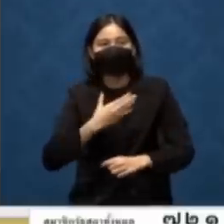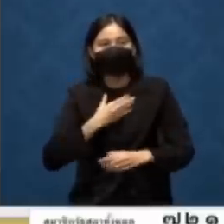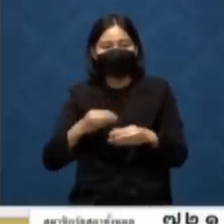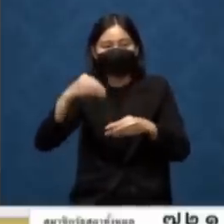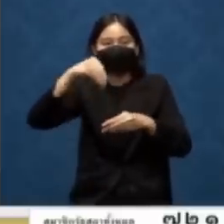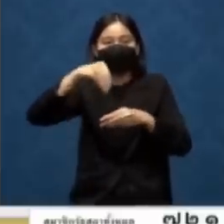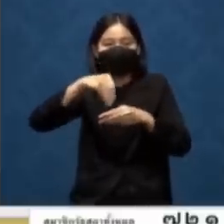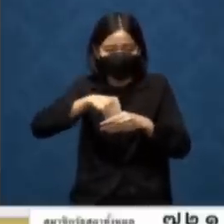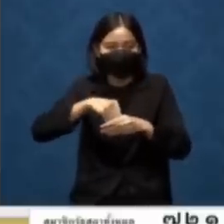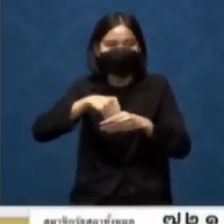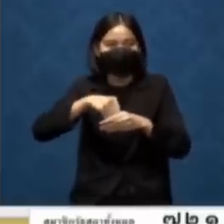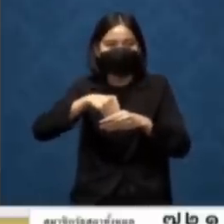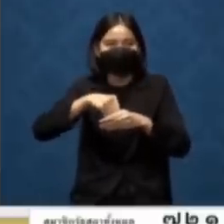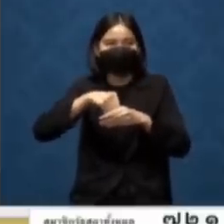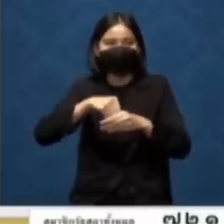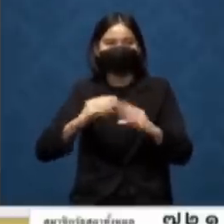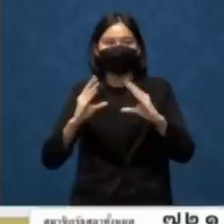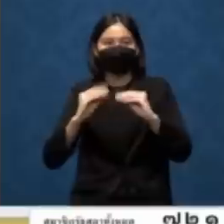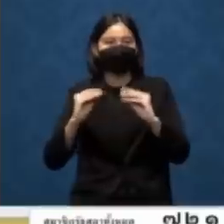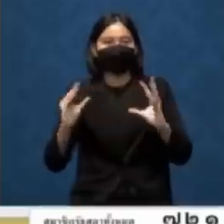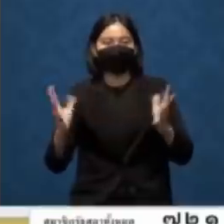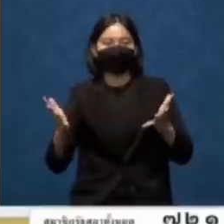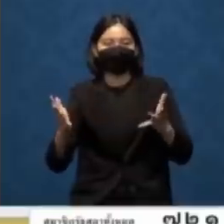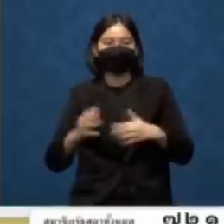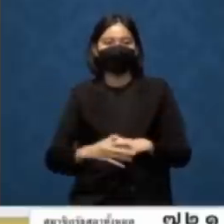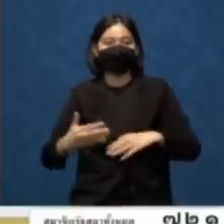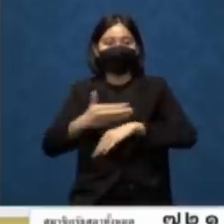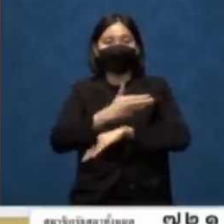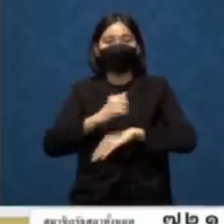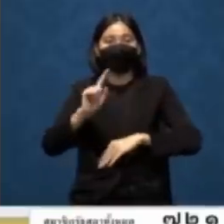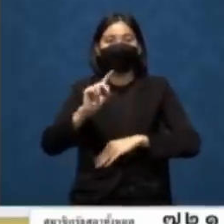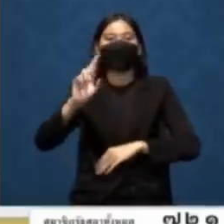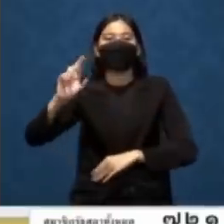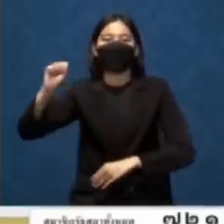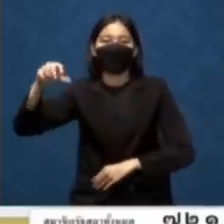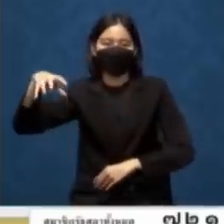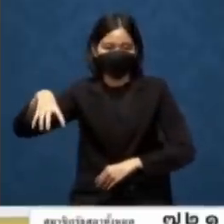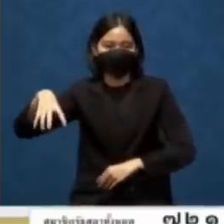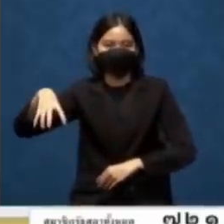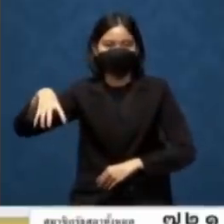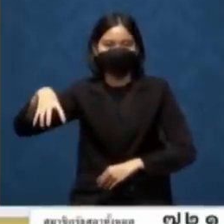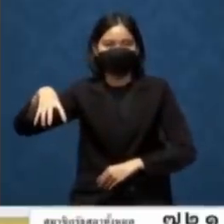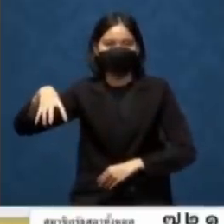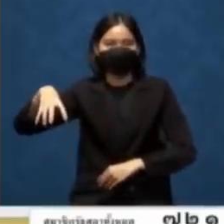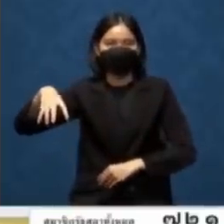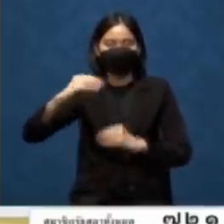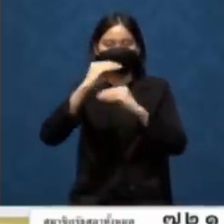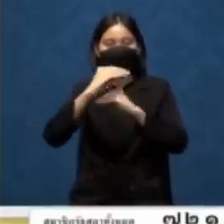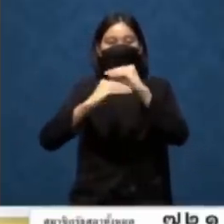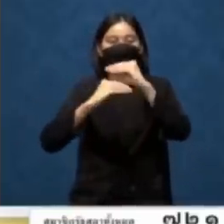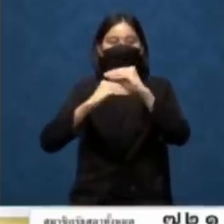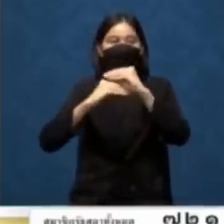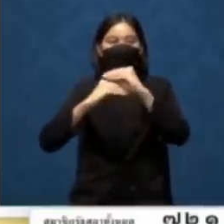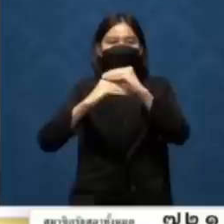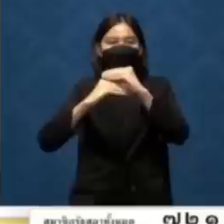ะการประชุมครัท่านอำนาจการบัจุวาระประชุมอยที่สภาครับโครงการโนรงอัี้